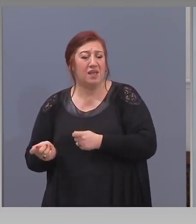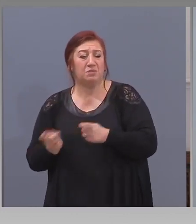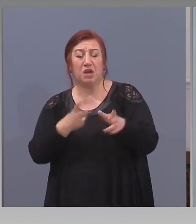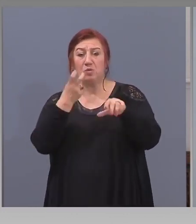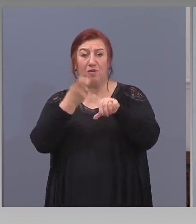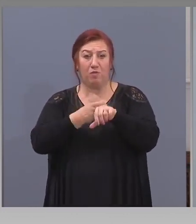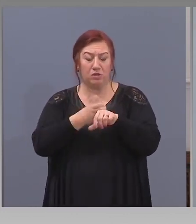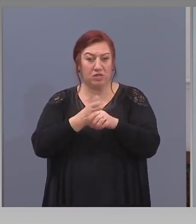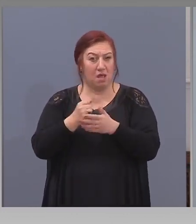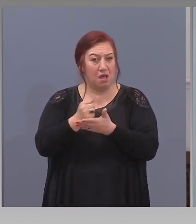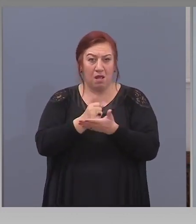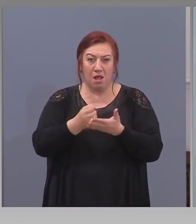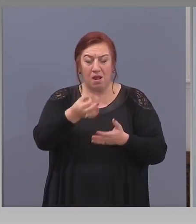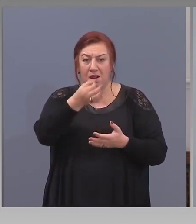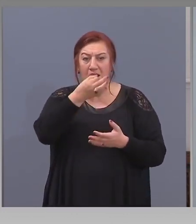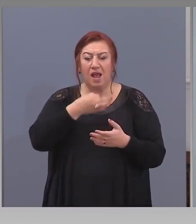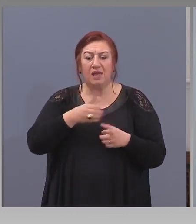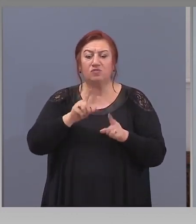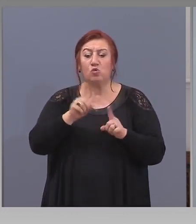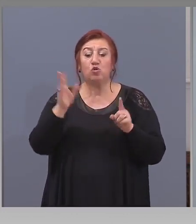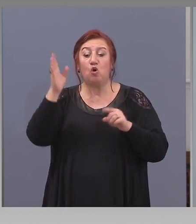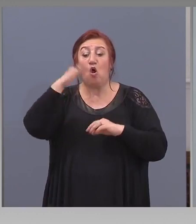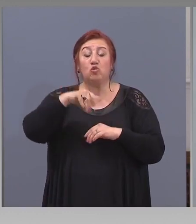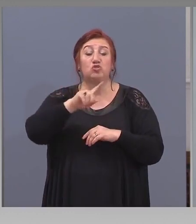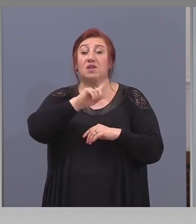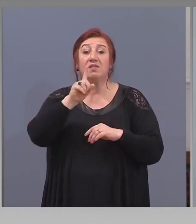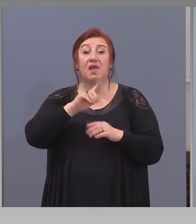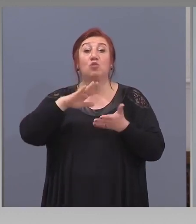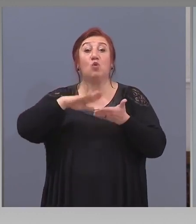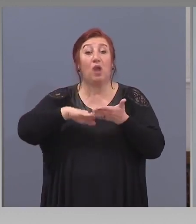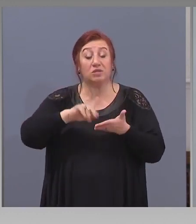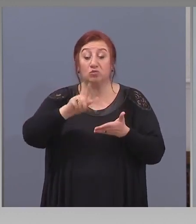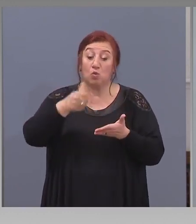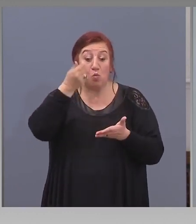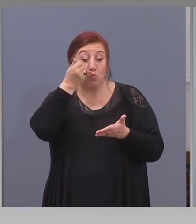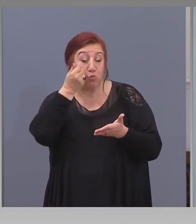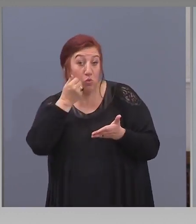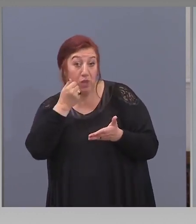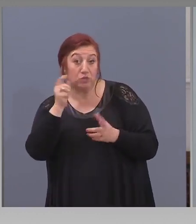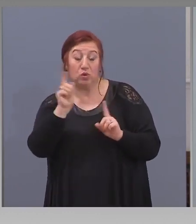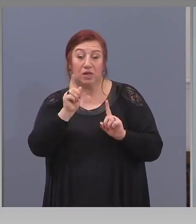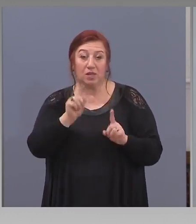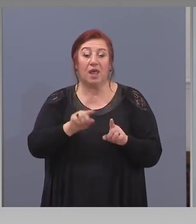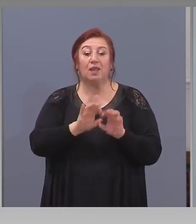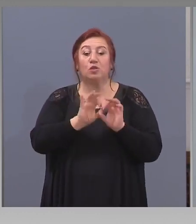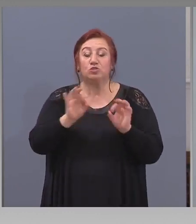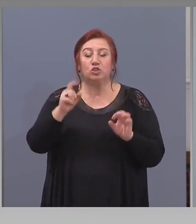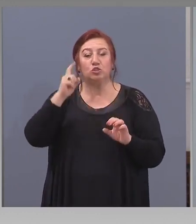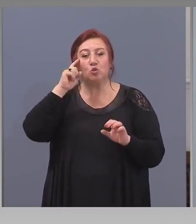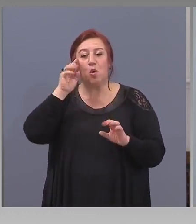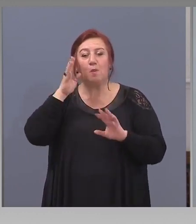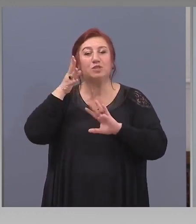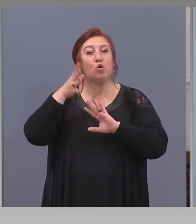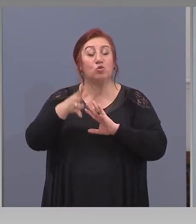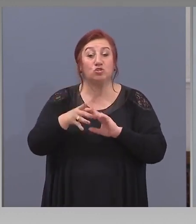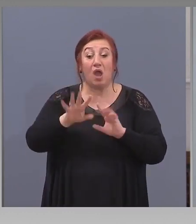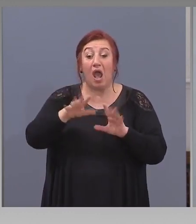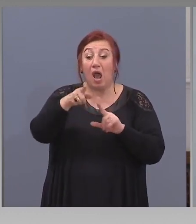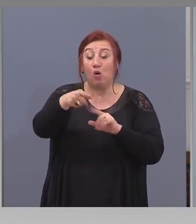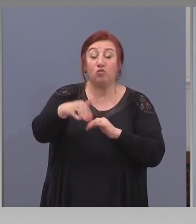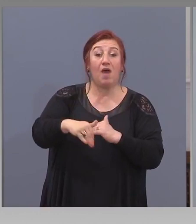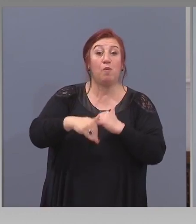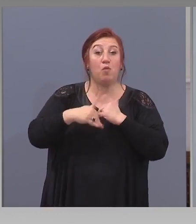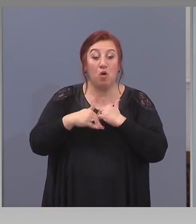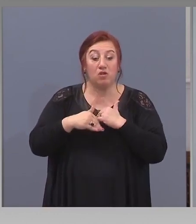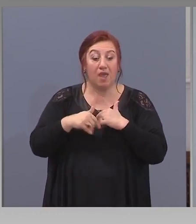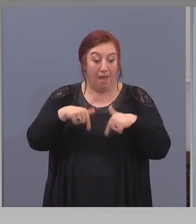лекарство, което въобще не е доказано, че лекува. Но чисто психологически за хората казват, ами ако това пък помогне, а вие го